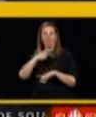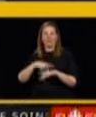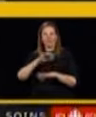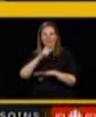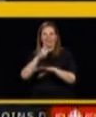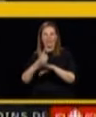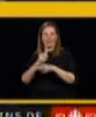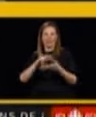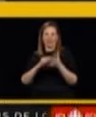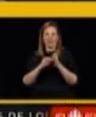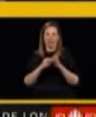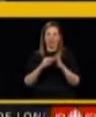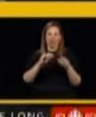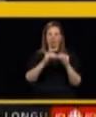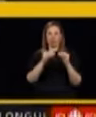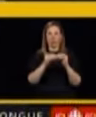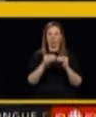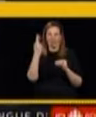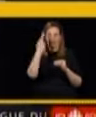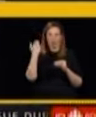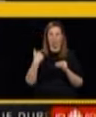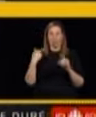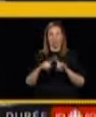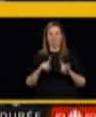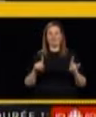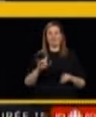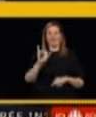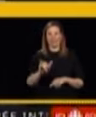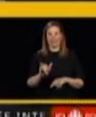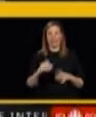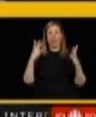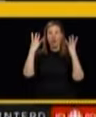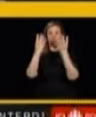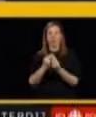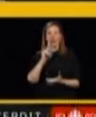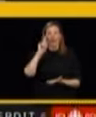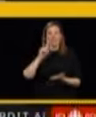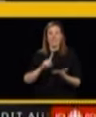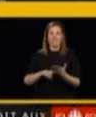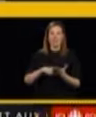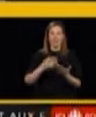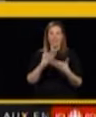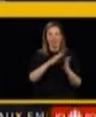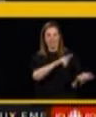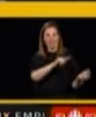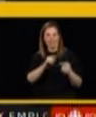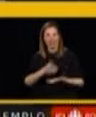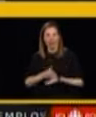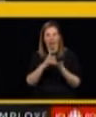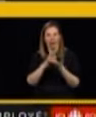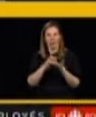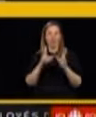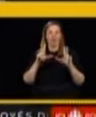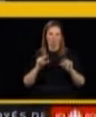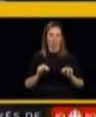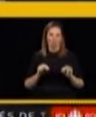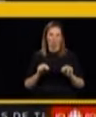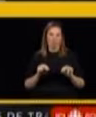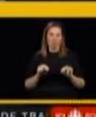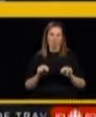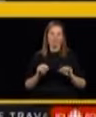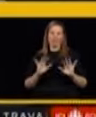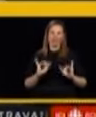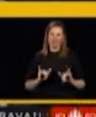juste qu'on mette en perspective, là, on n'aura pas 1000 personnes qui vont arriver du fédéral dans